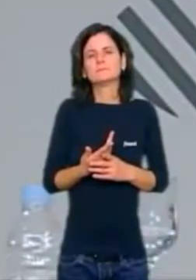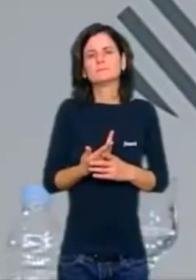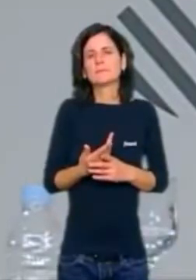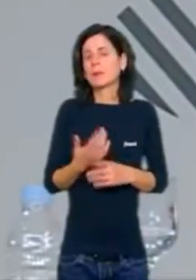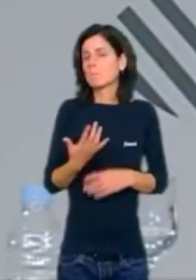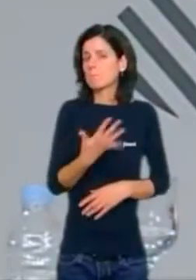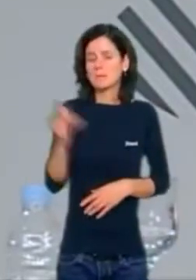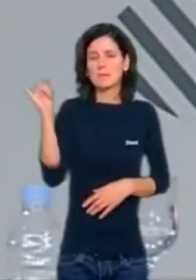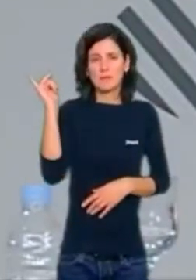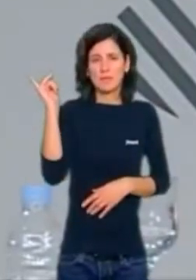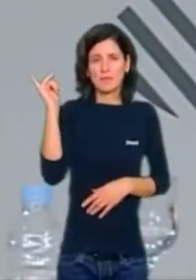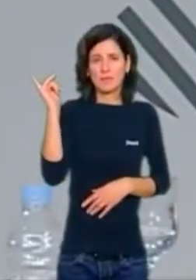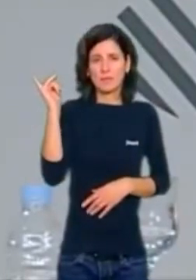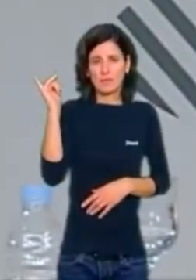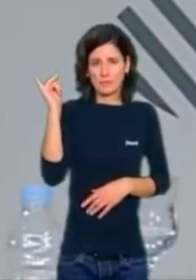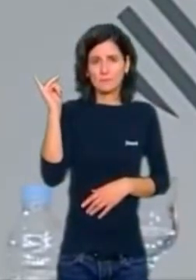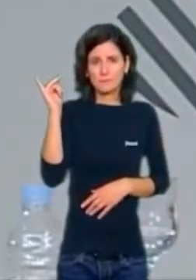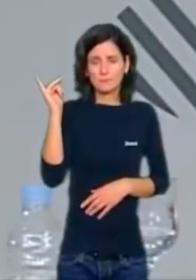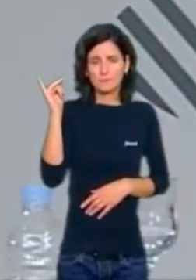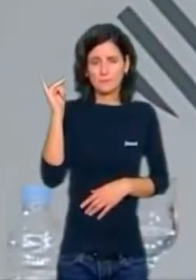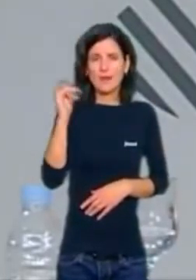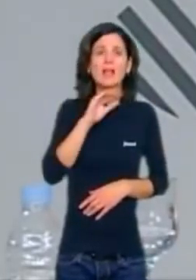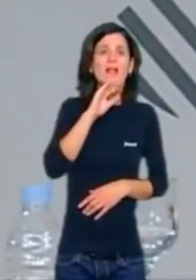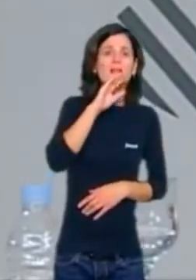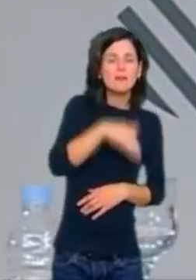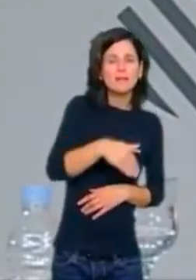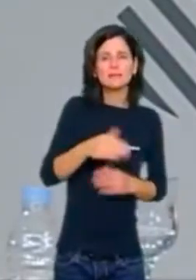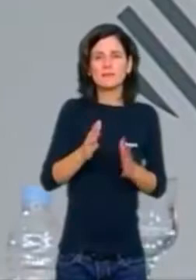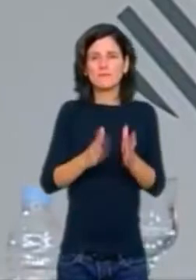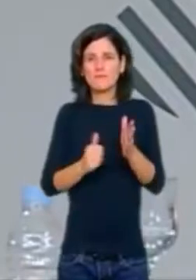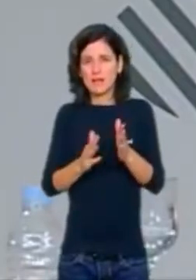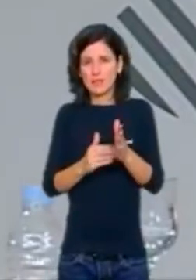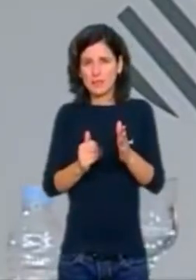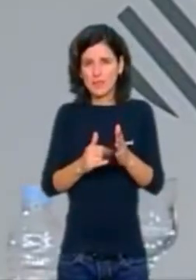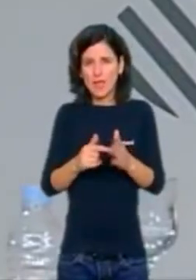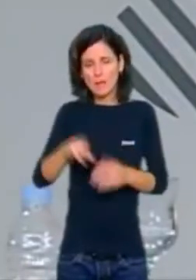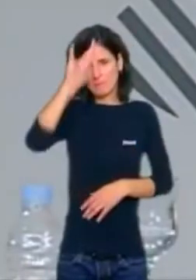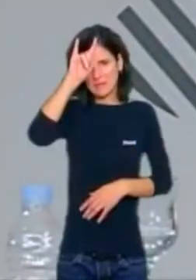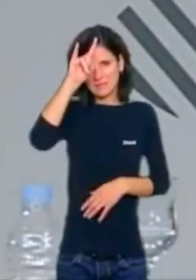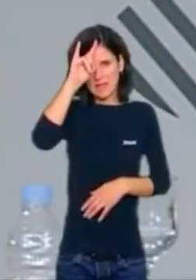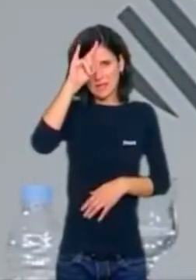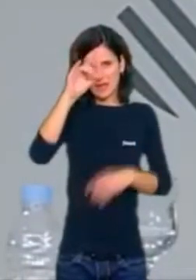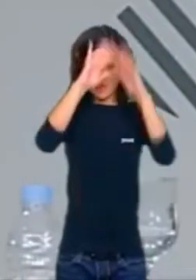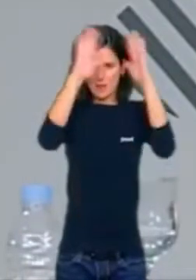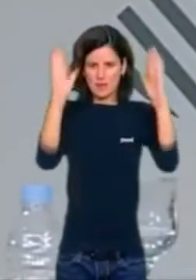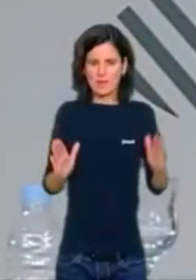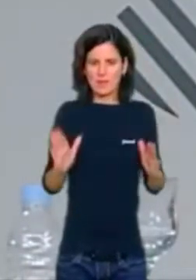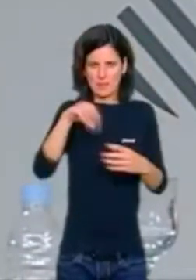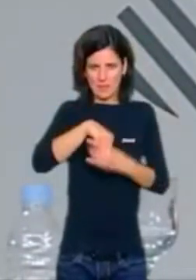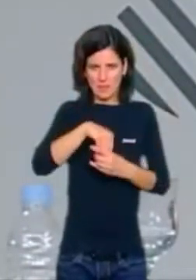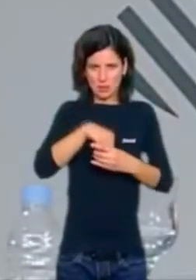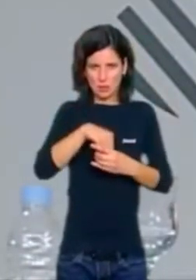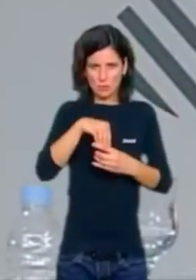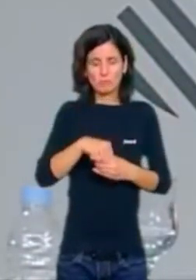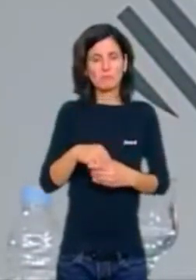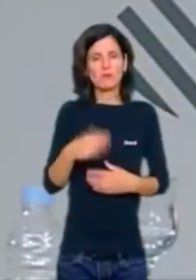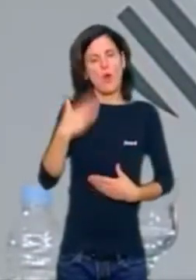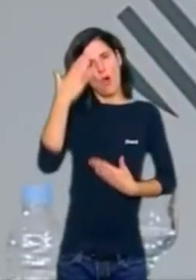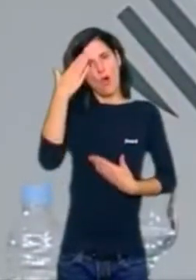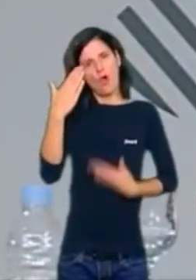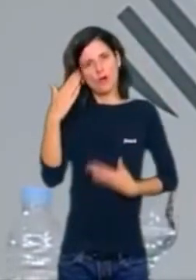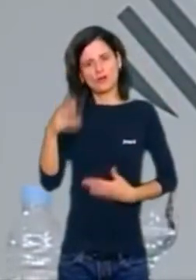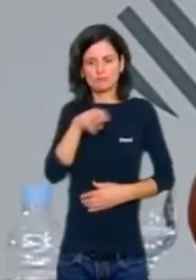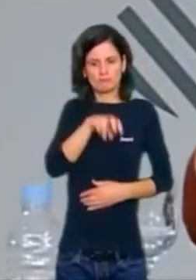per primera volta el derbi Levante-València es va jugar en Mestalla, i jo vaig tindre l'honor d'assistir en un